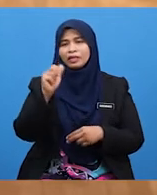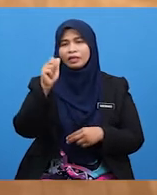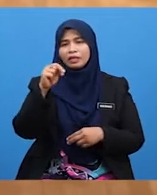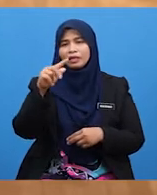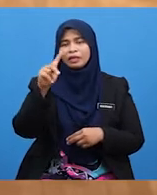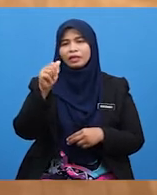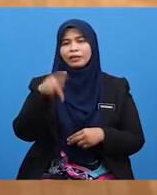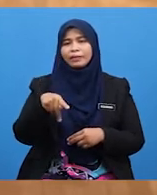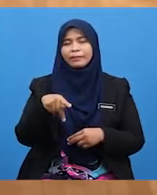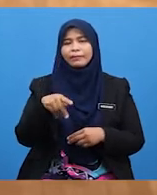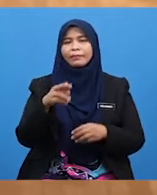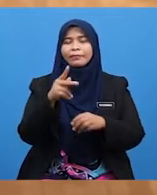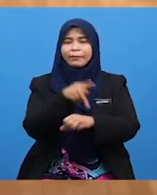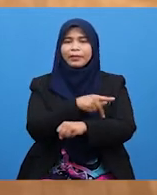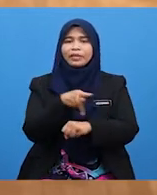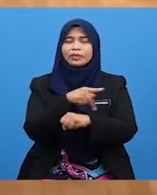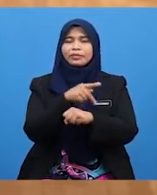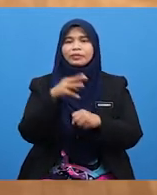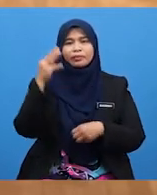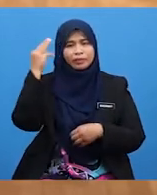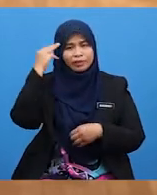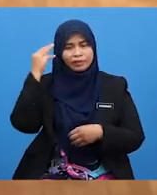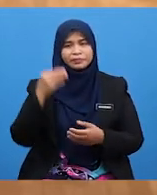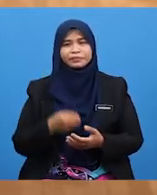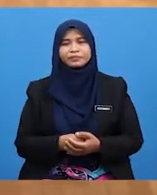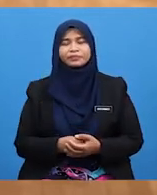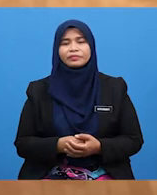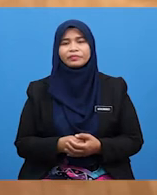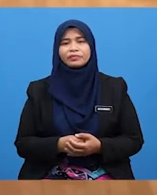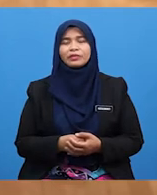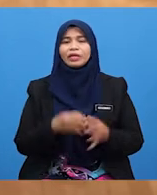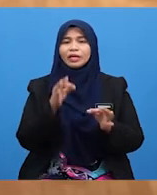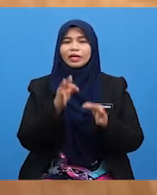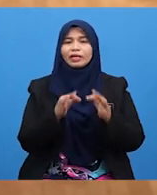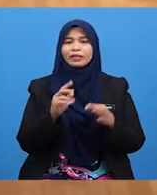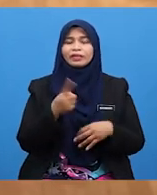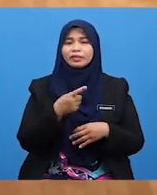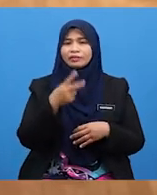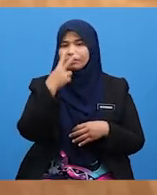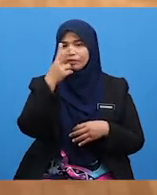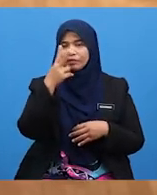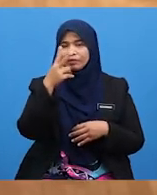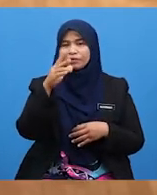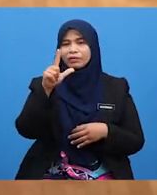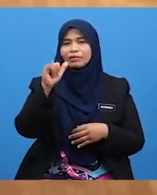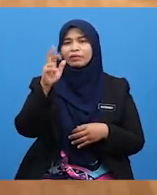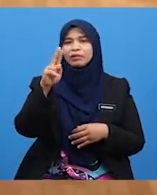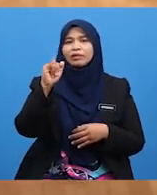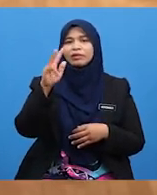untuk menyampaikan maksudnya. Jadi, kalau kita boleh lihat liriknya